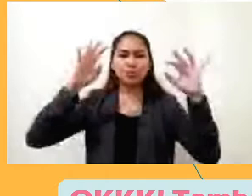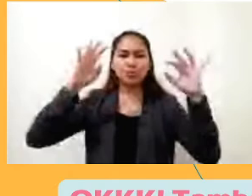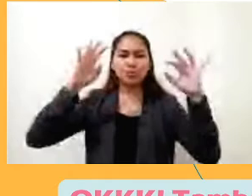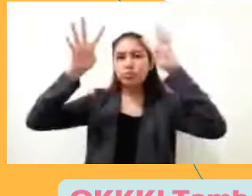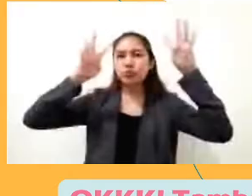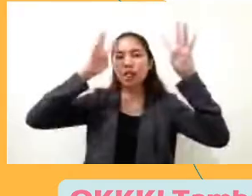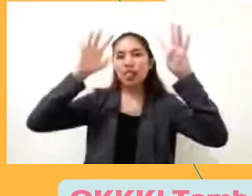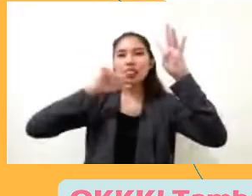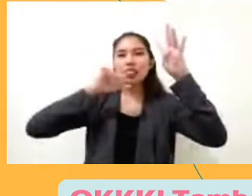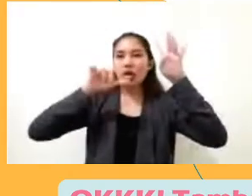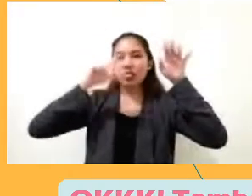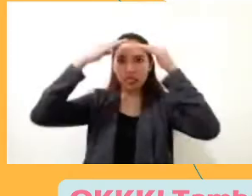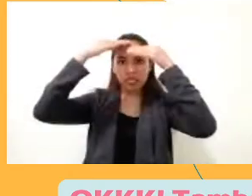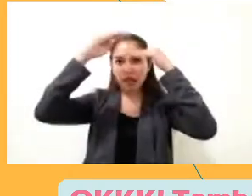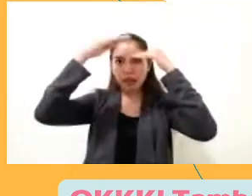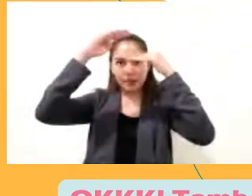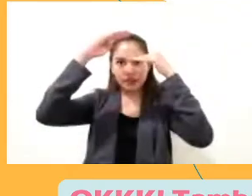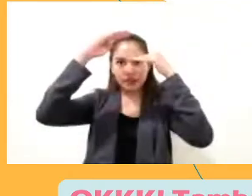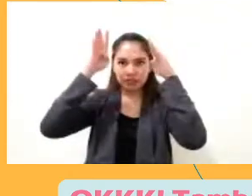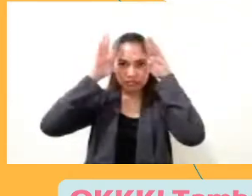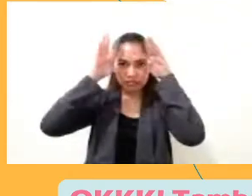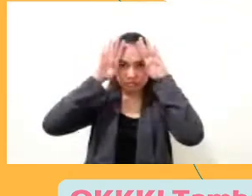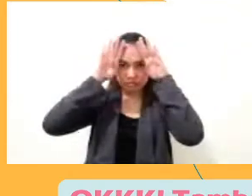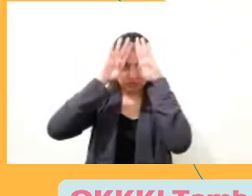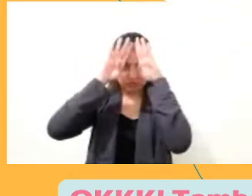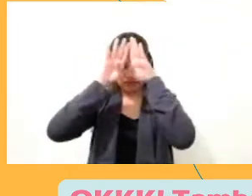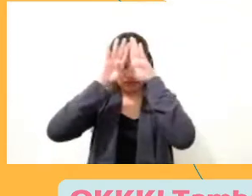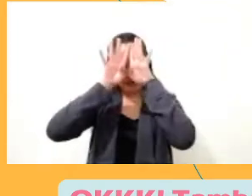mas marami tayong ma-explore, mas marami tayong